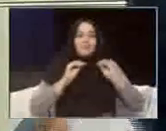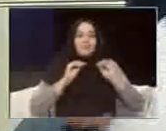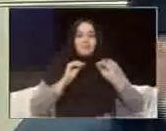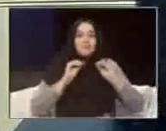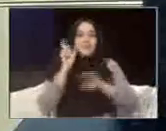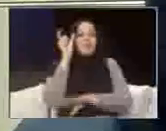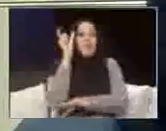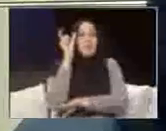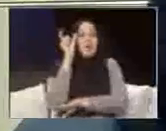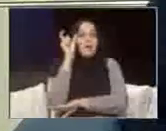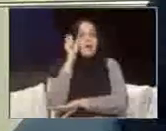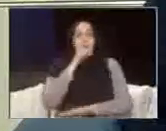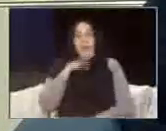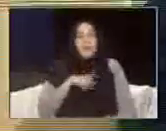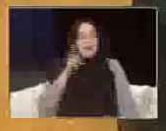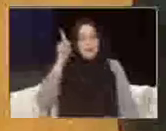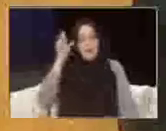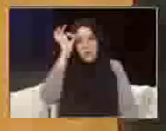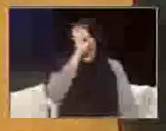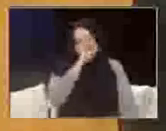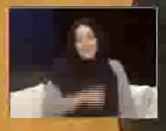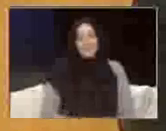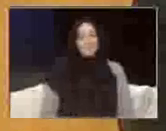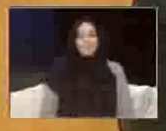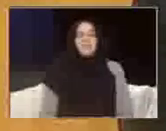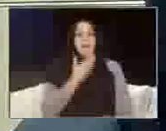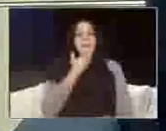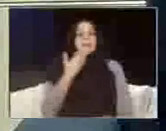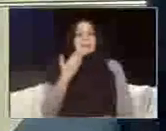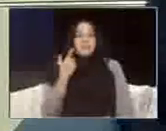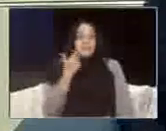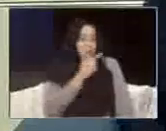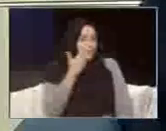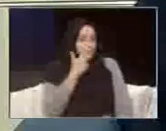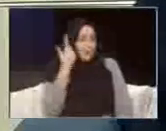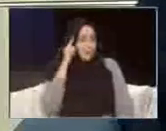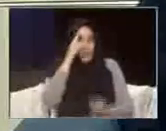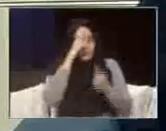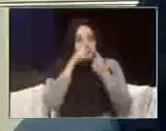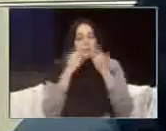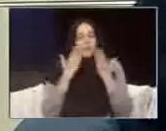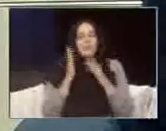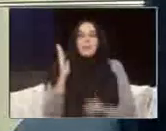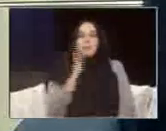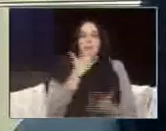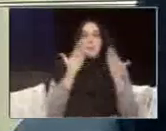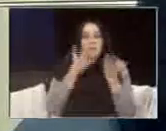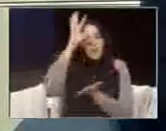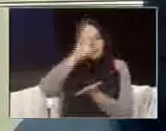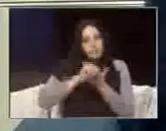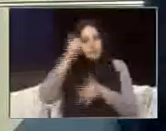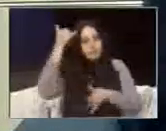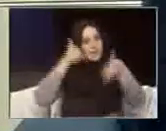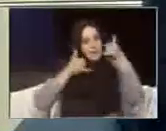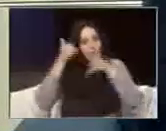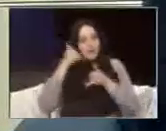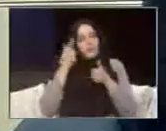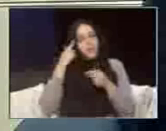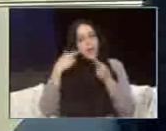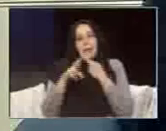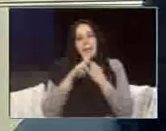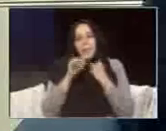شكرا جزيلا شيخ سعيد، شكرا لكم دكتور عبد القادر. إذا إلى الاتصالات والمكالمات نستمع إليه إن شاء الله ومن ثم